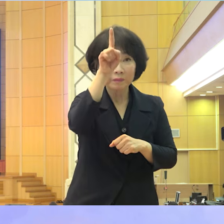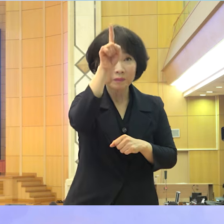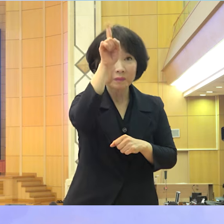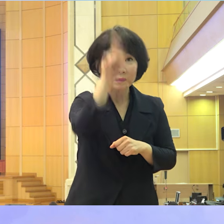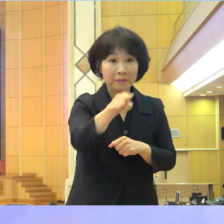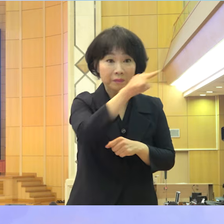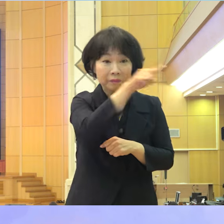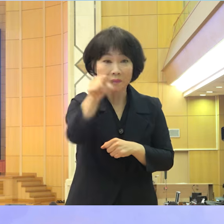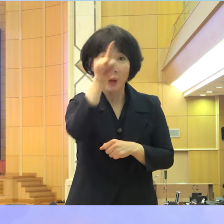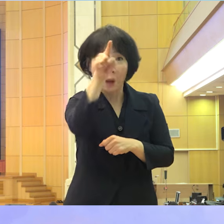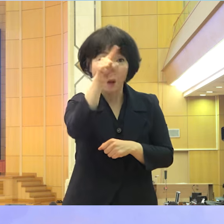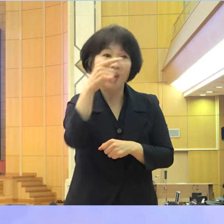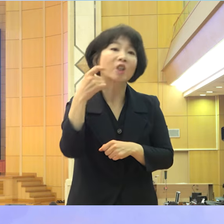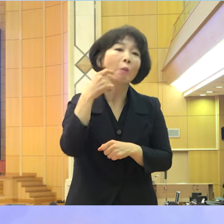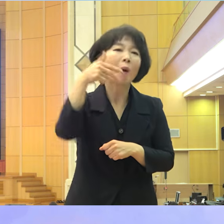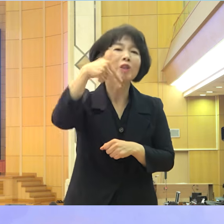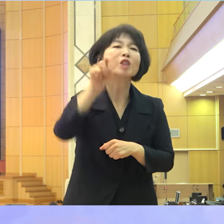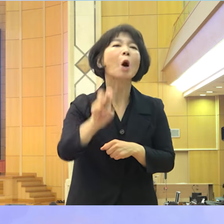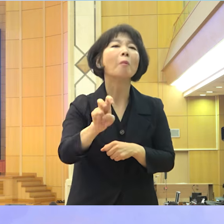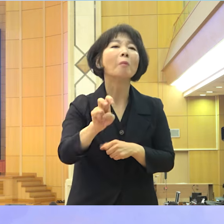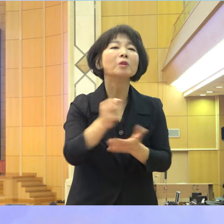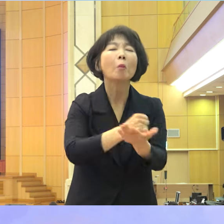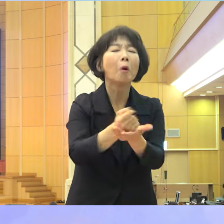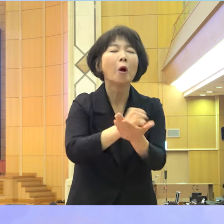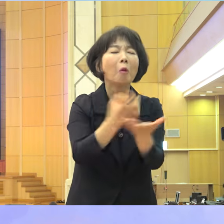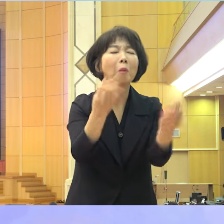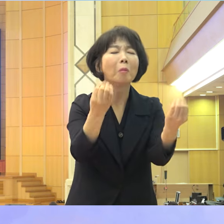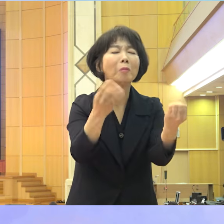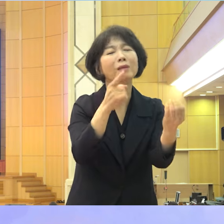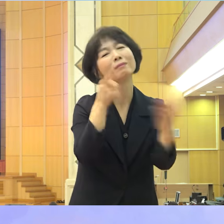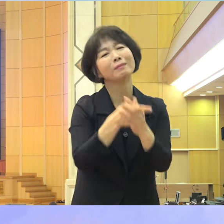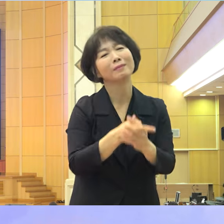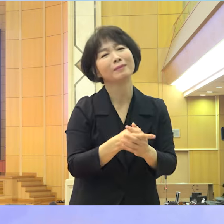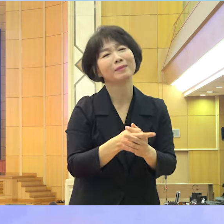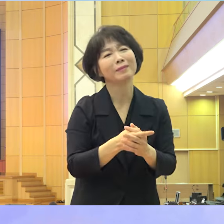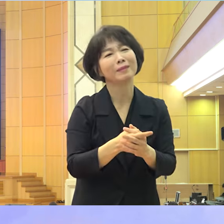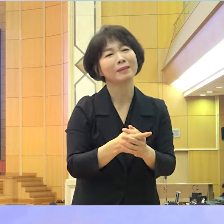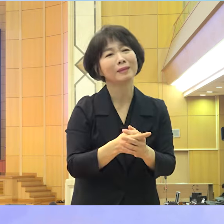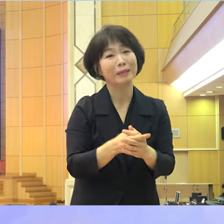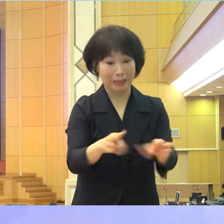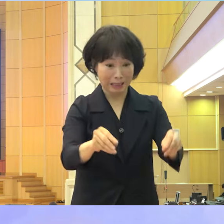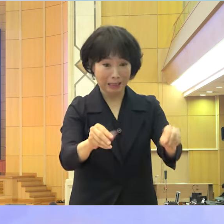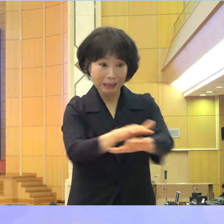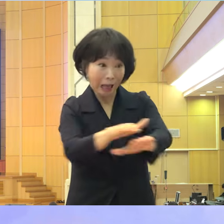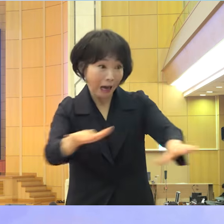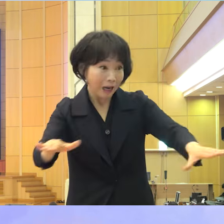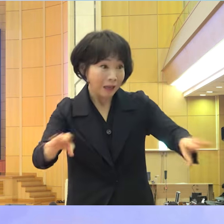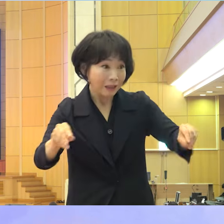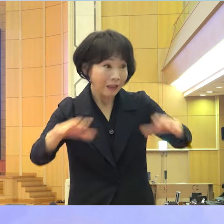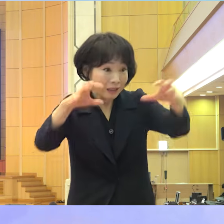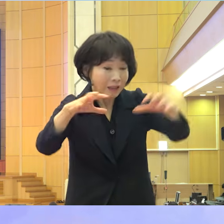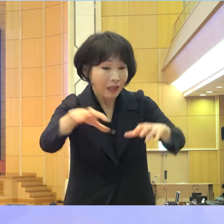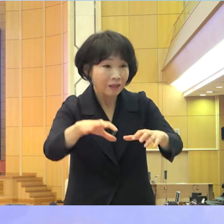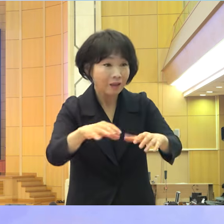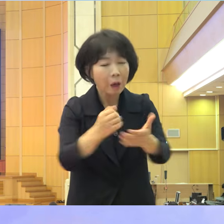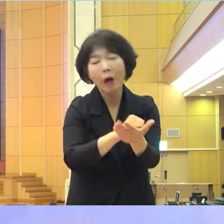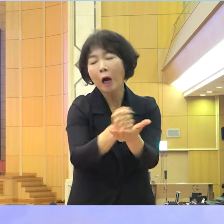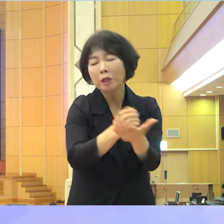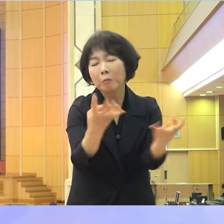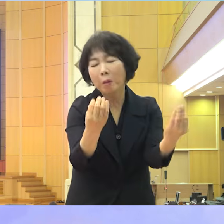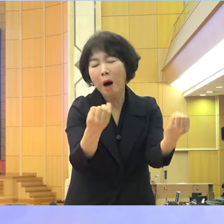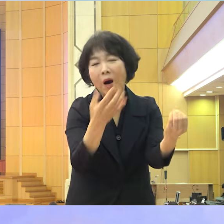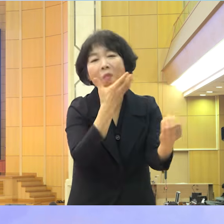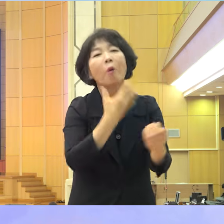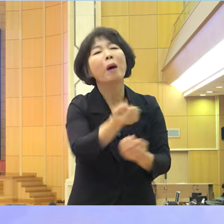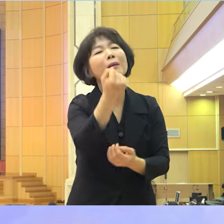그 플러스 밑에 이게 그건 땅이야. 땅 위에 점쳐서 복 받으라. 이게